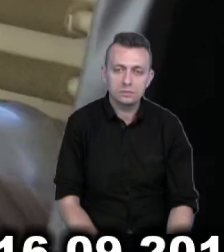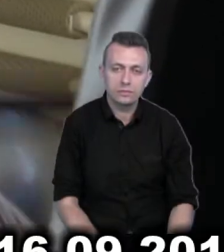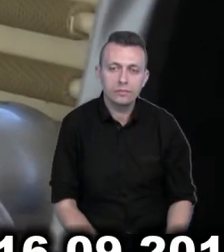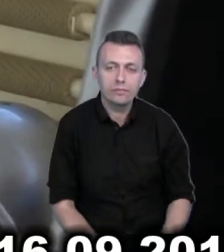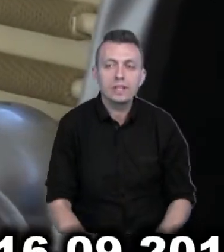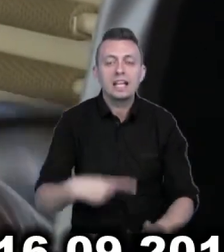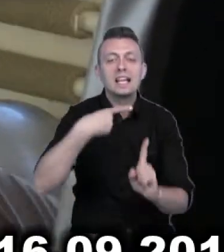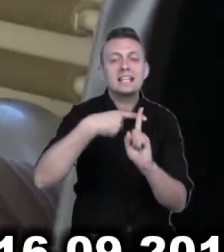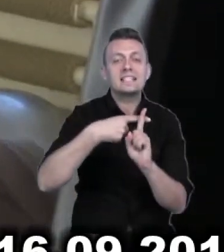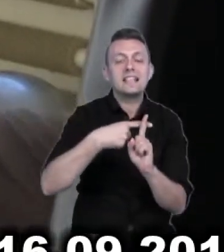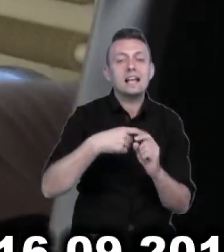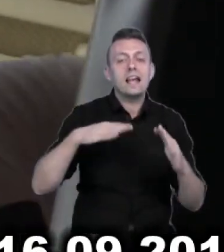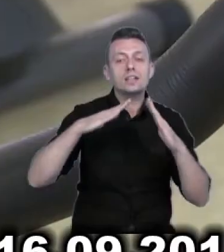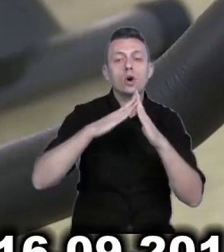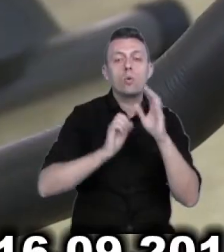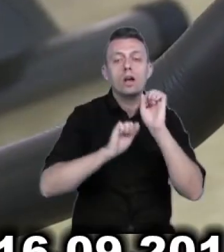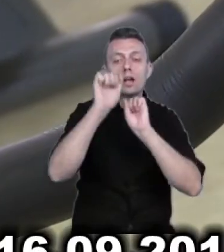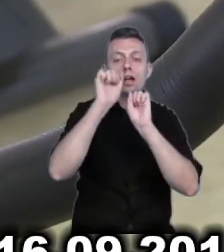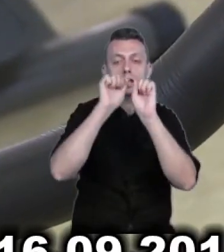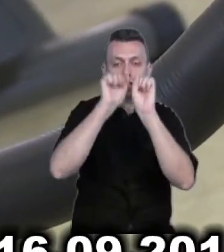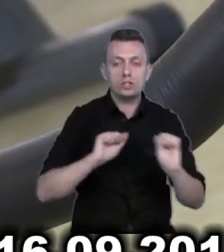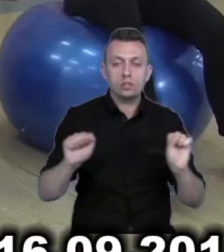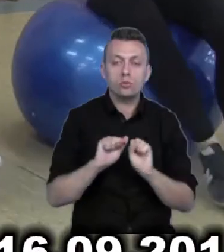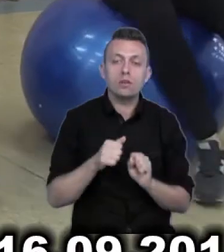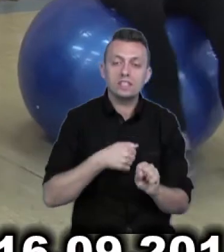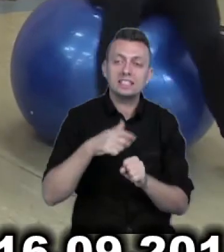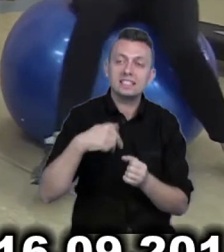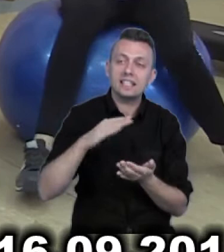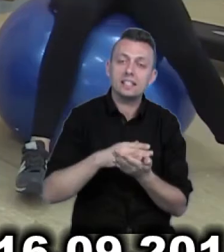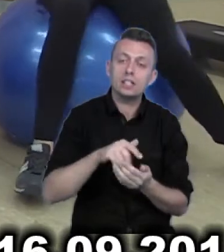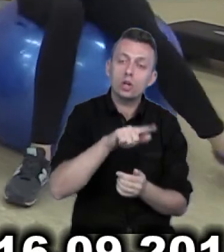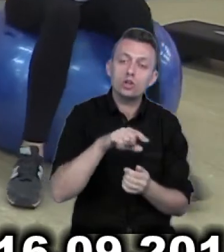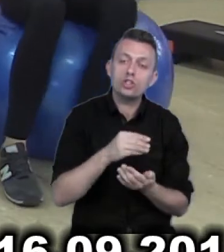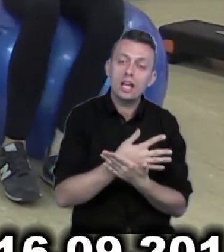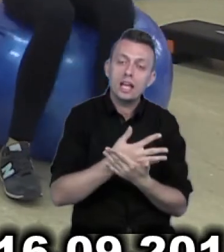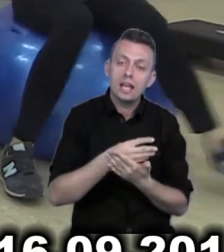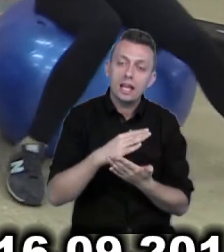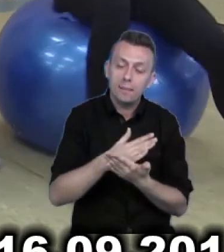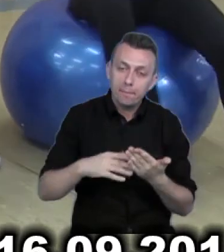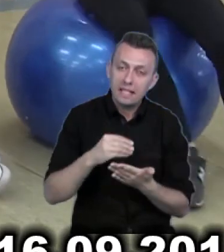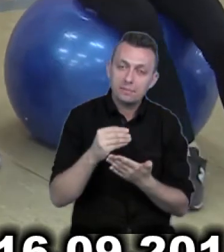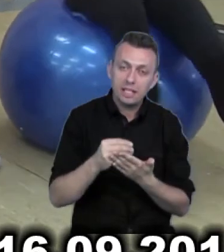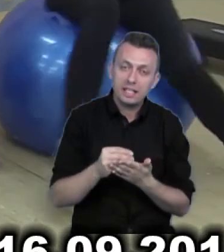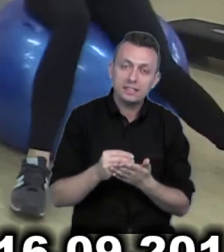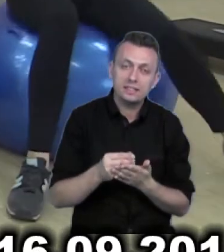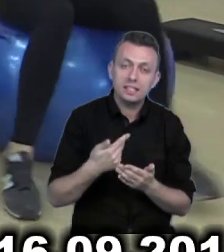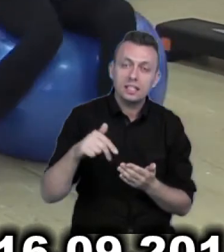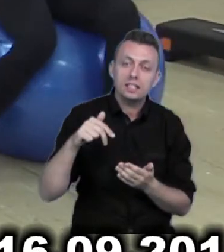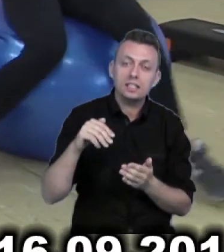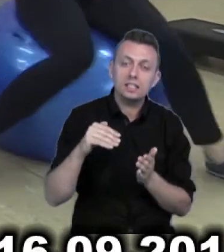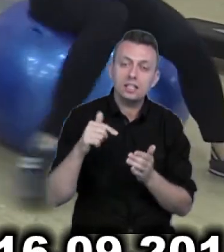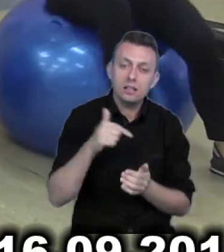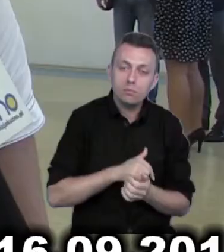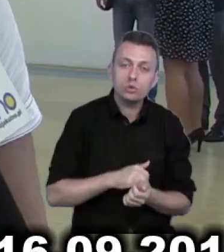Zaletą siłowni jest nie tylko to, że korzystanie z niej jest całkowicie bezpłatne, ale także korzystający nie muszą martwić się o niekorzystne